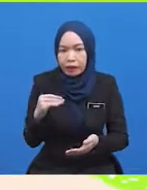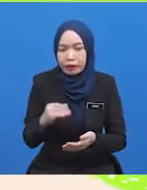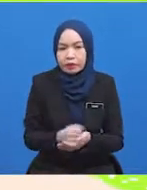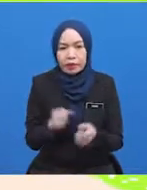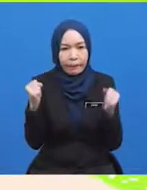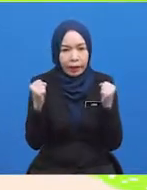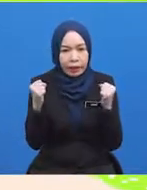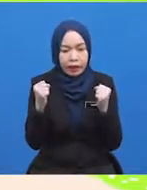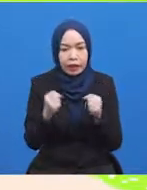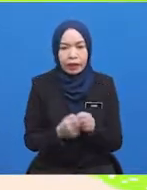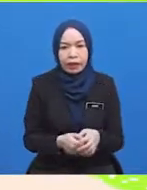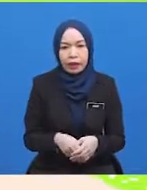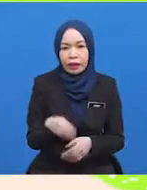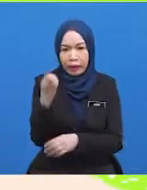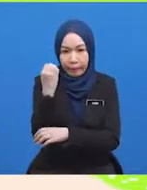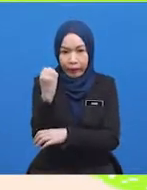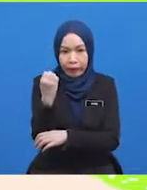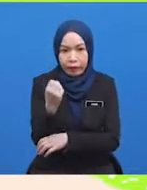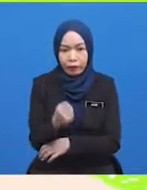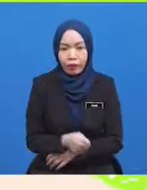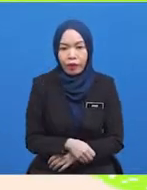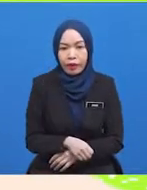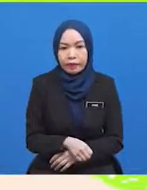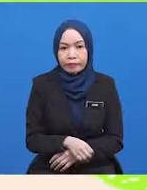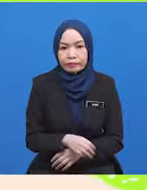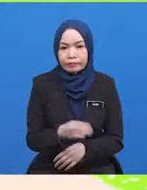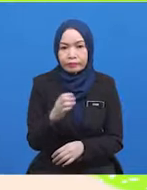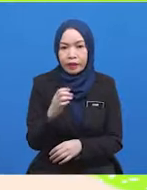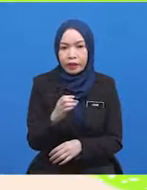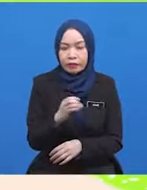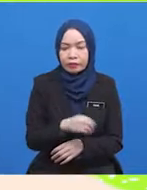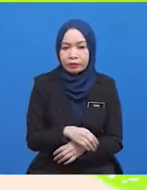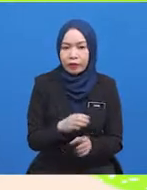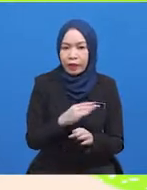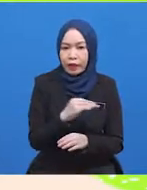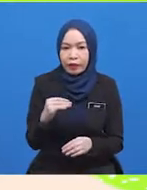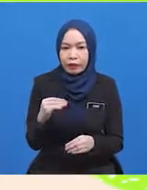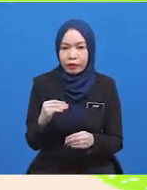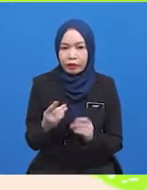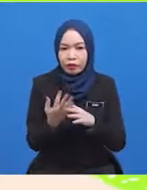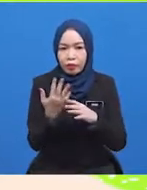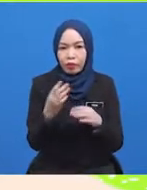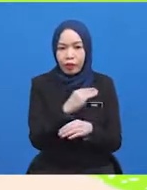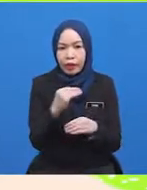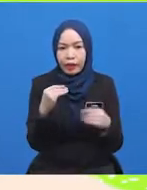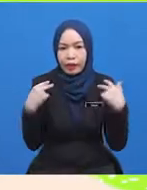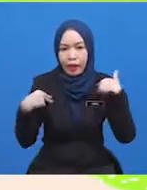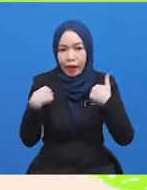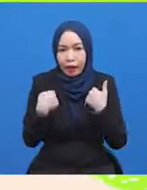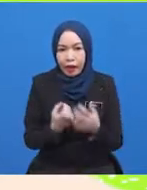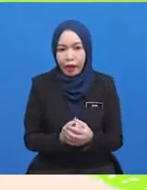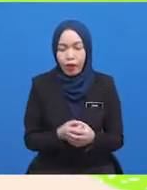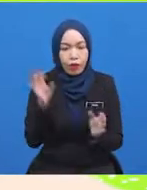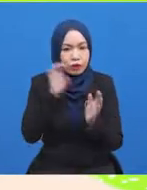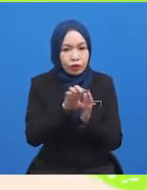penyeminan serpihan batuan, cengkerang, sisa tumbuhan dan sedimen seperti